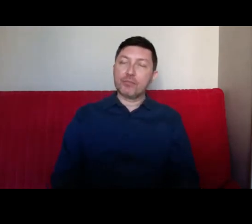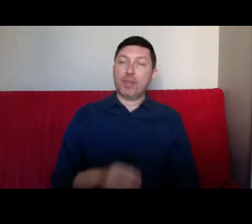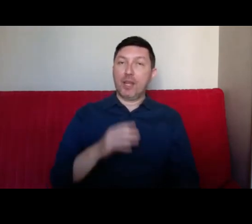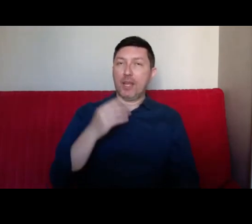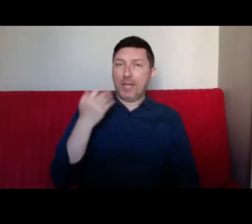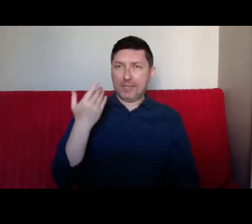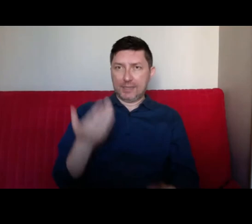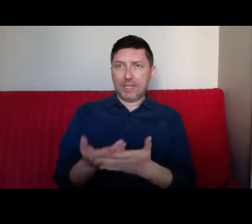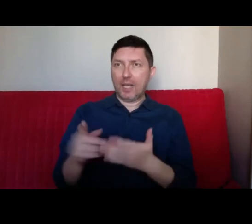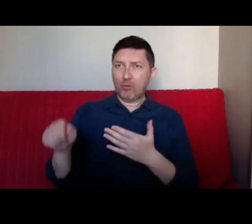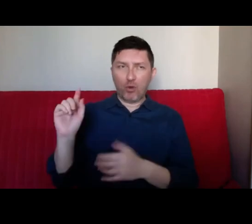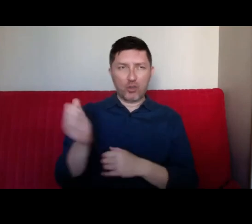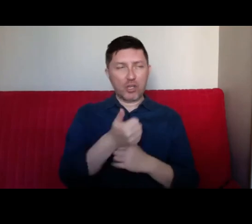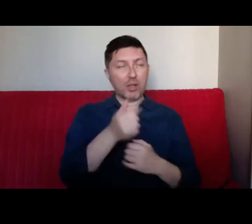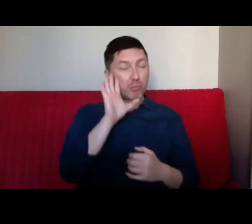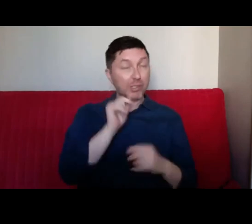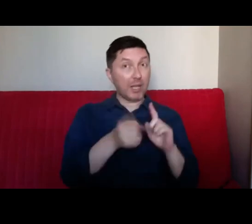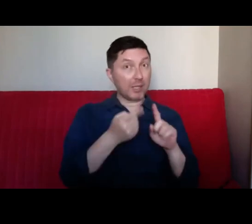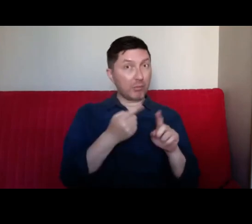comment améliorer, est extrêmement important.